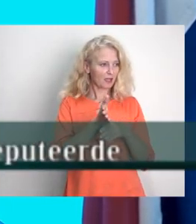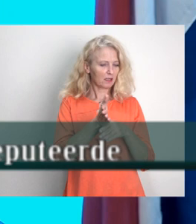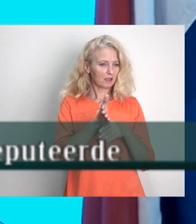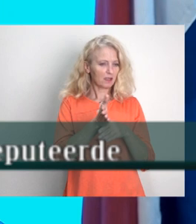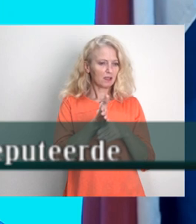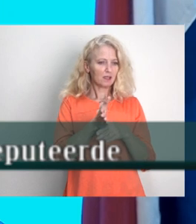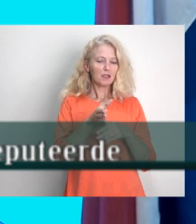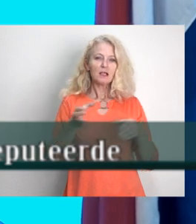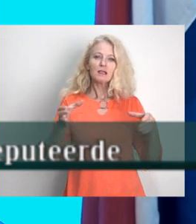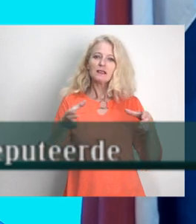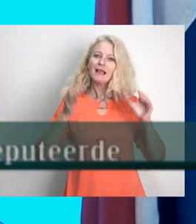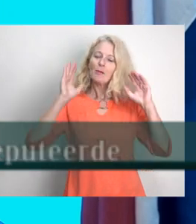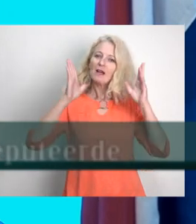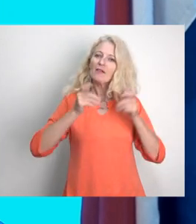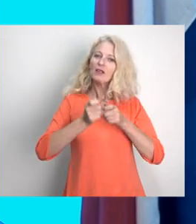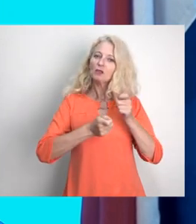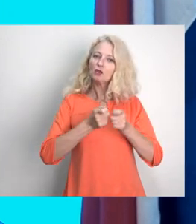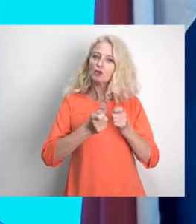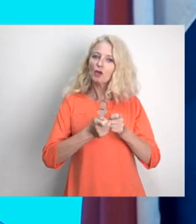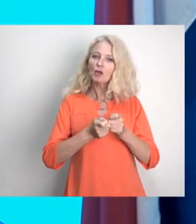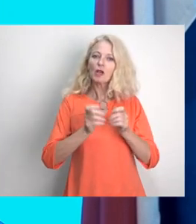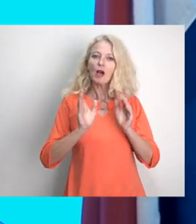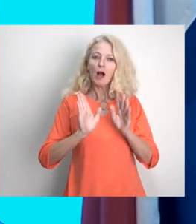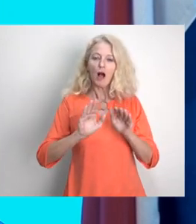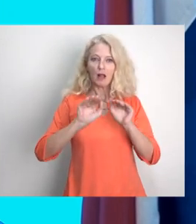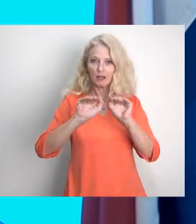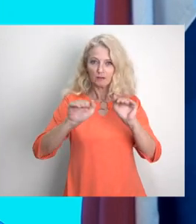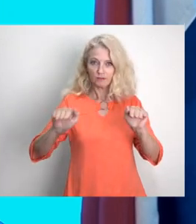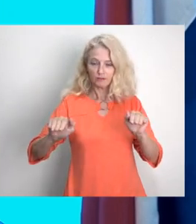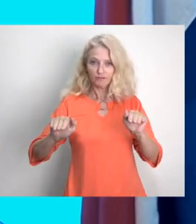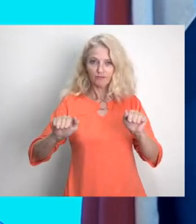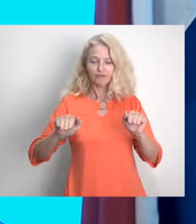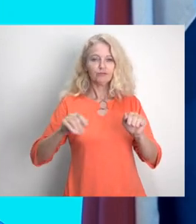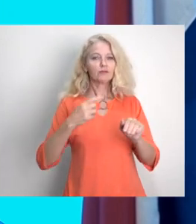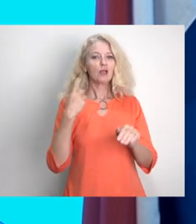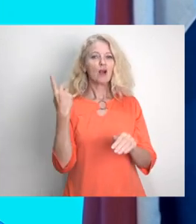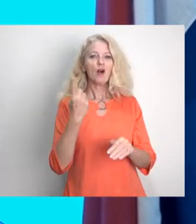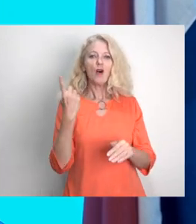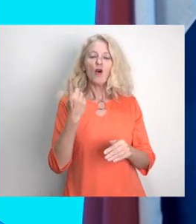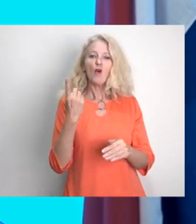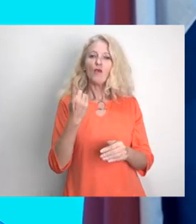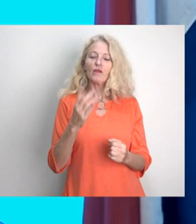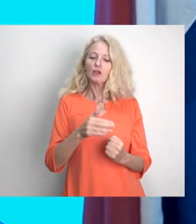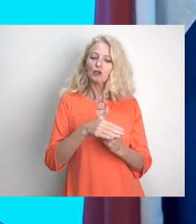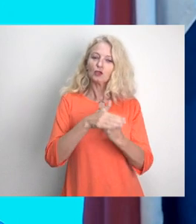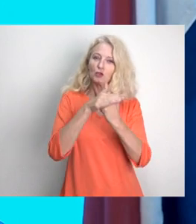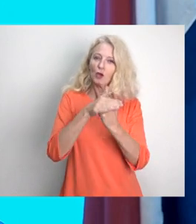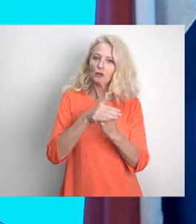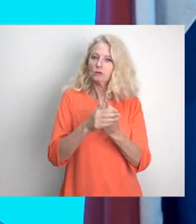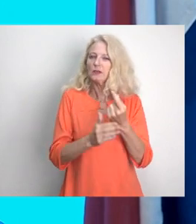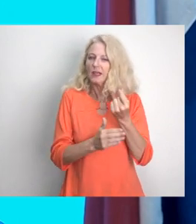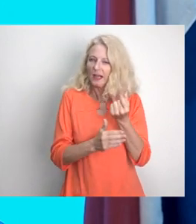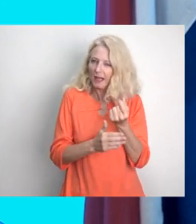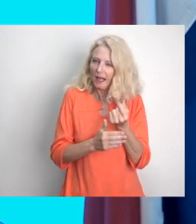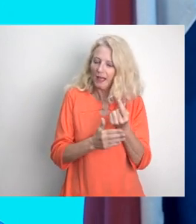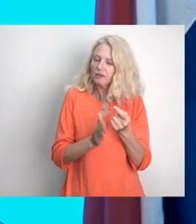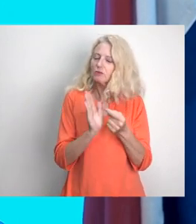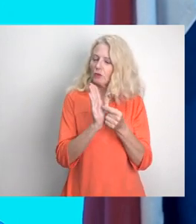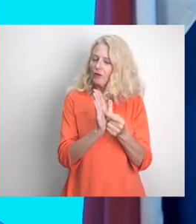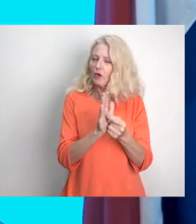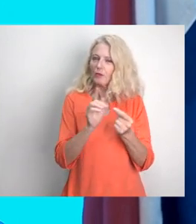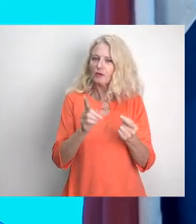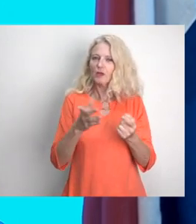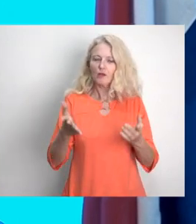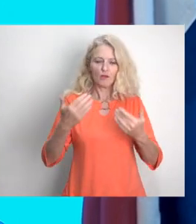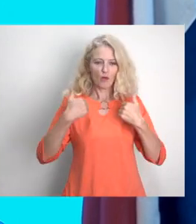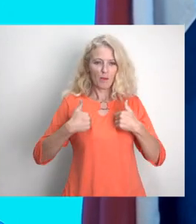afdeling Samenleving en Zorg, informatie gegeven over de materiële en immateriële steun die geboden